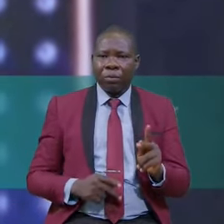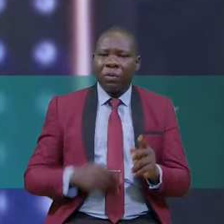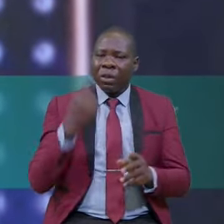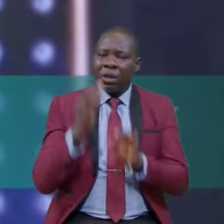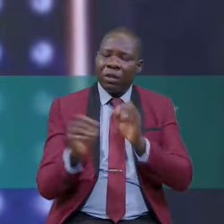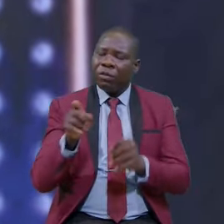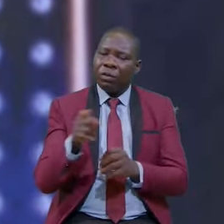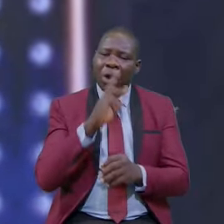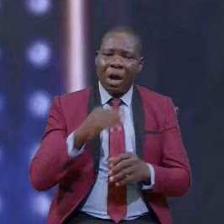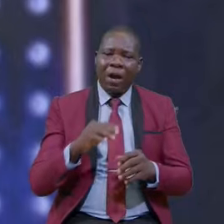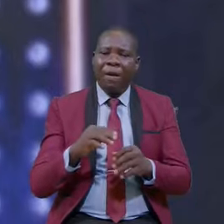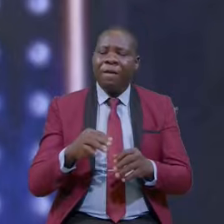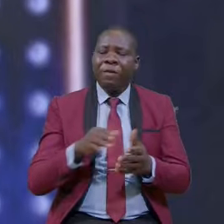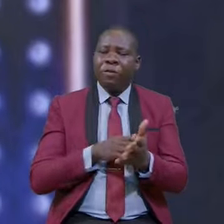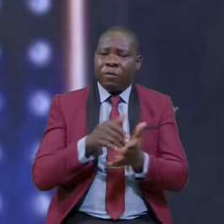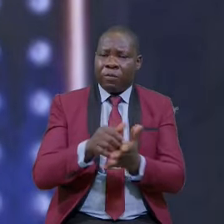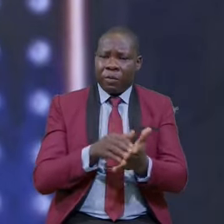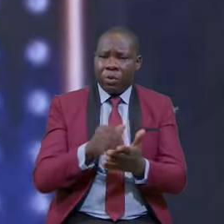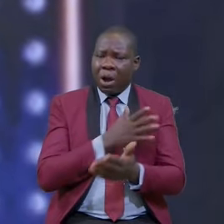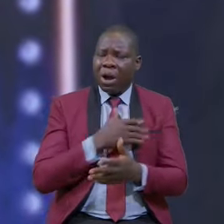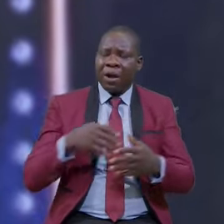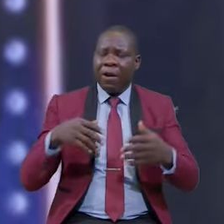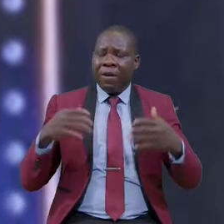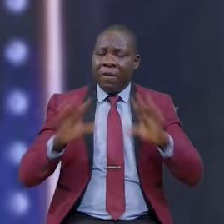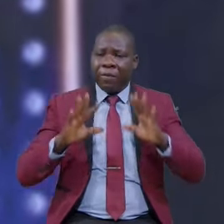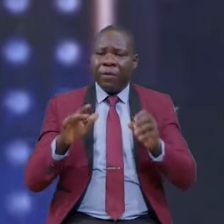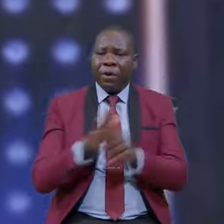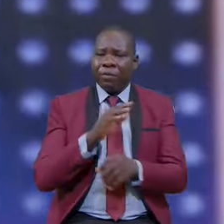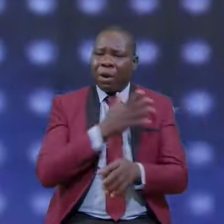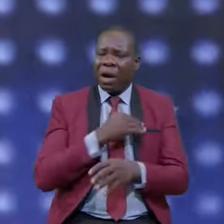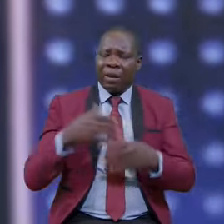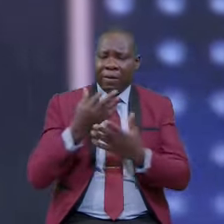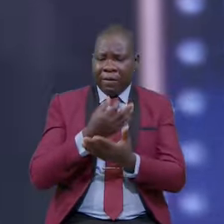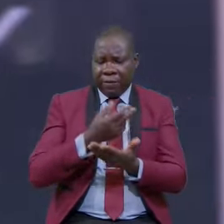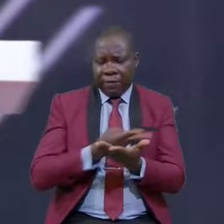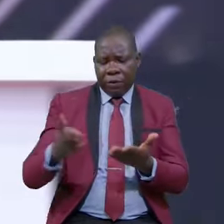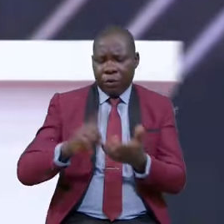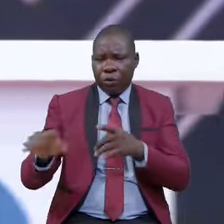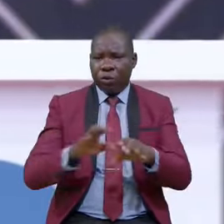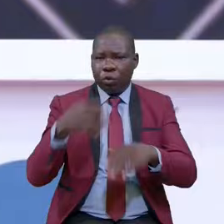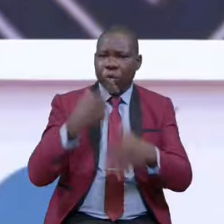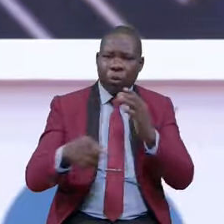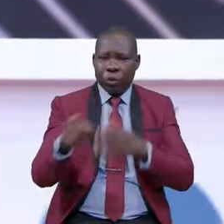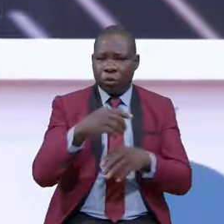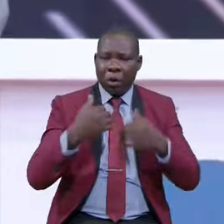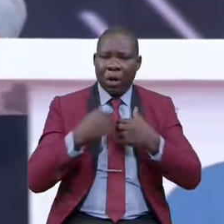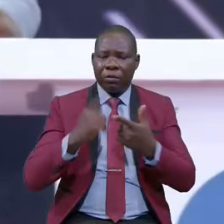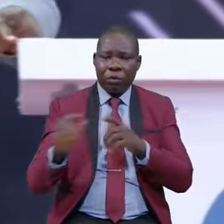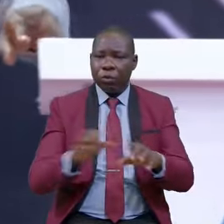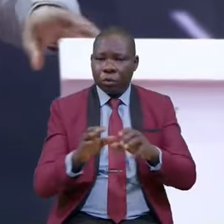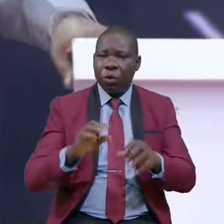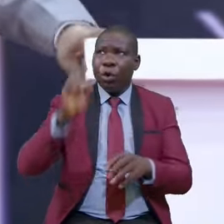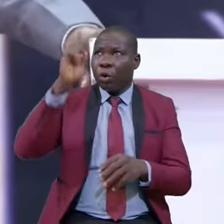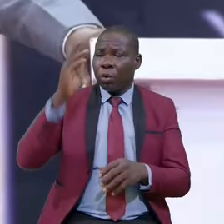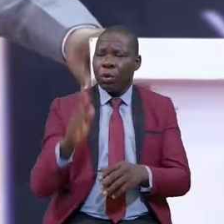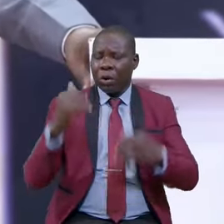es craintif, et tu ne fais pas ce que tu dois faire, Dieu more than a plus que mille